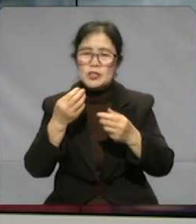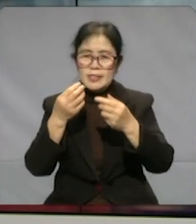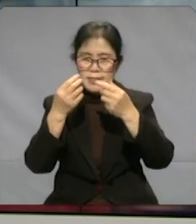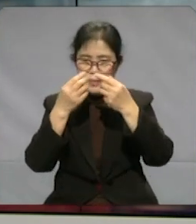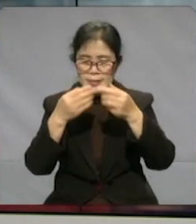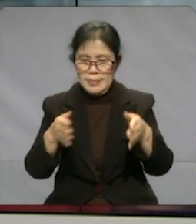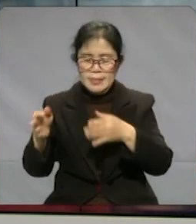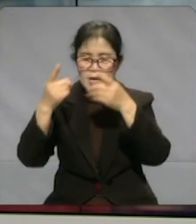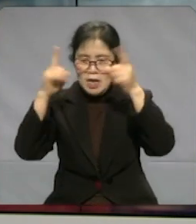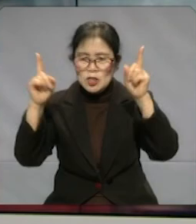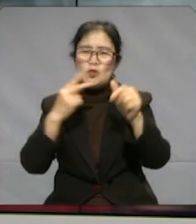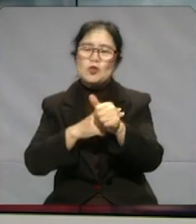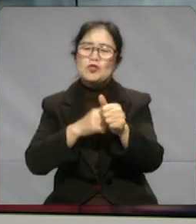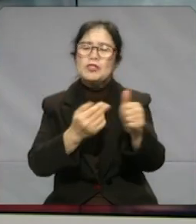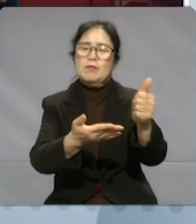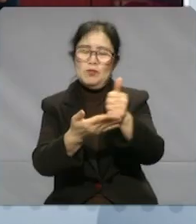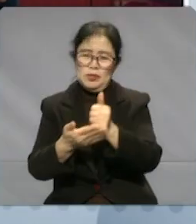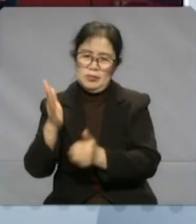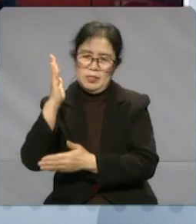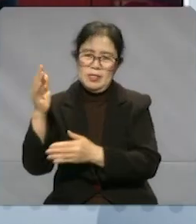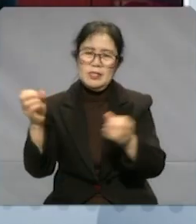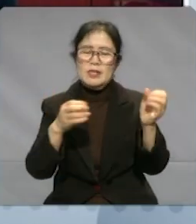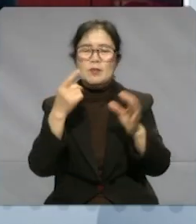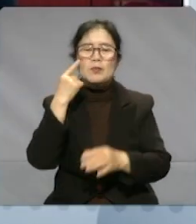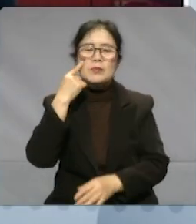이야기 나눠보겠습니다. 교수님, 안녕하십니까?